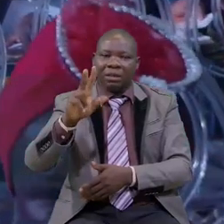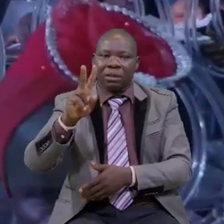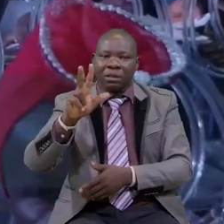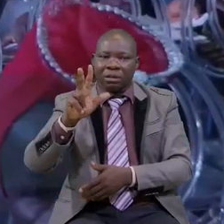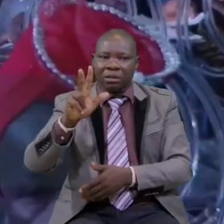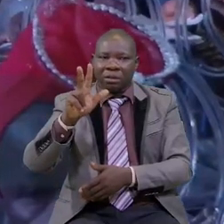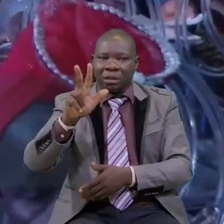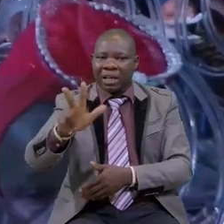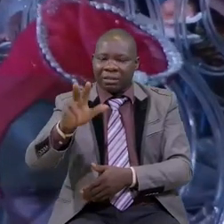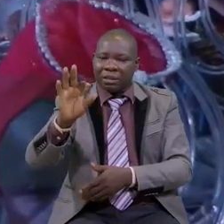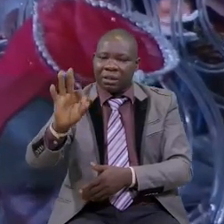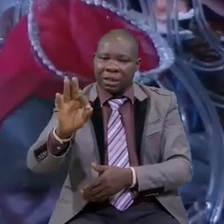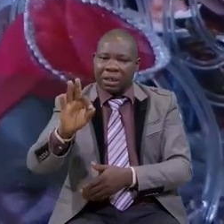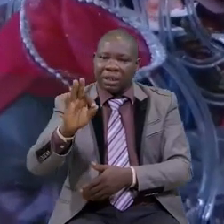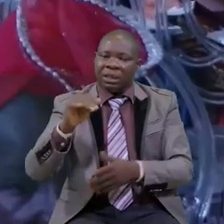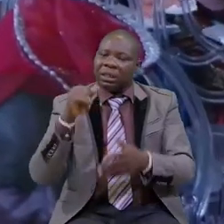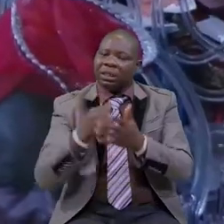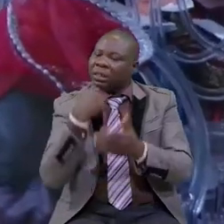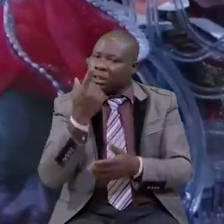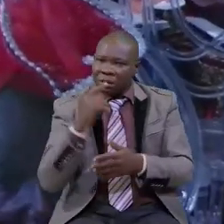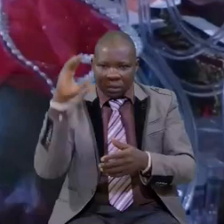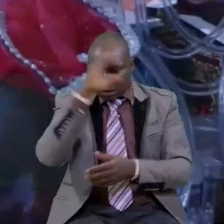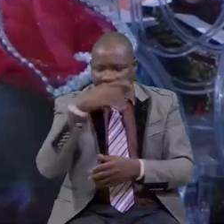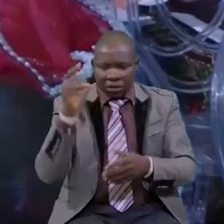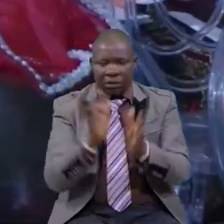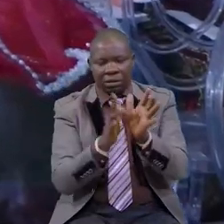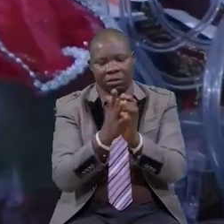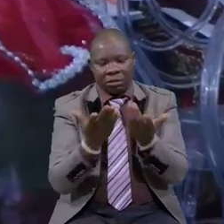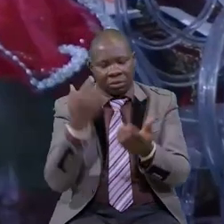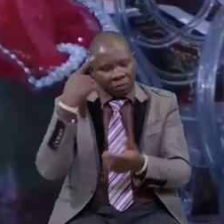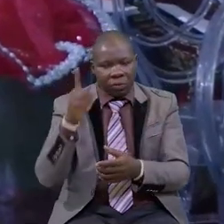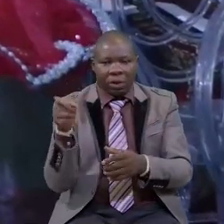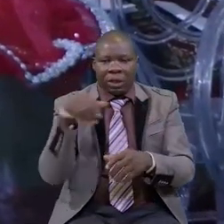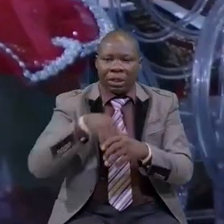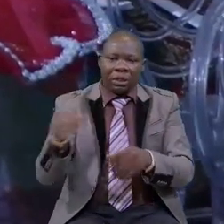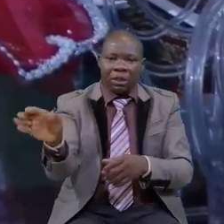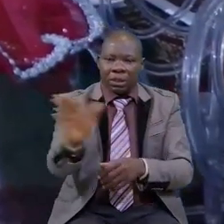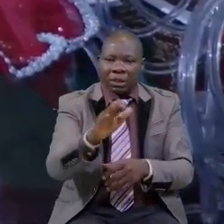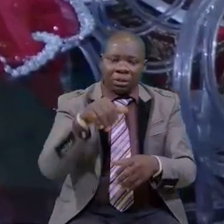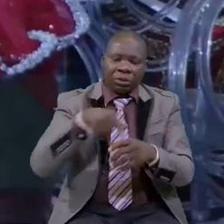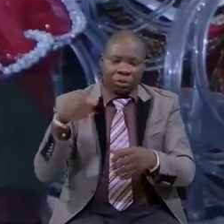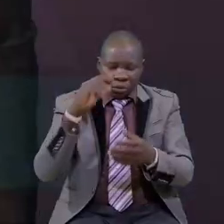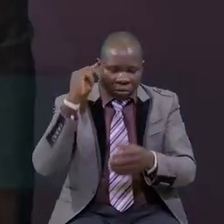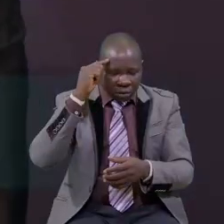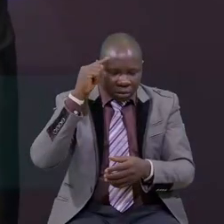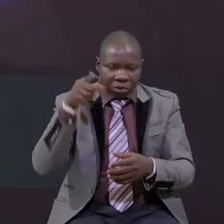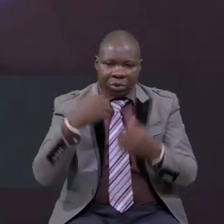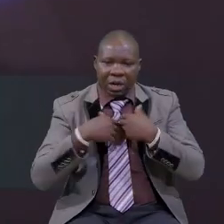les Écritures parce que vous pensez avoir en elles la vie éternelle. Ce sont elles qui